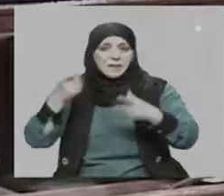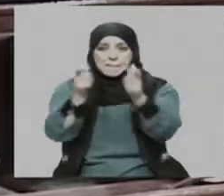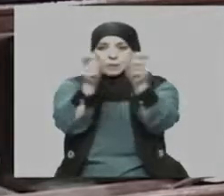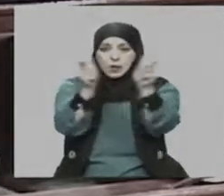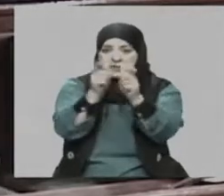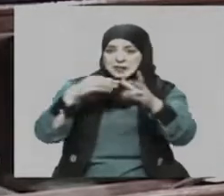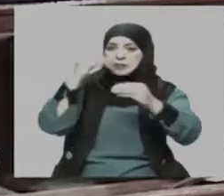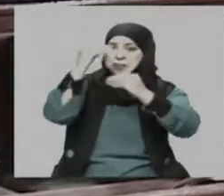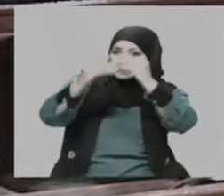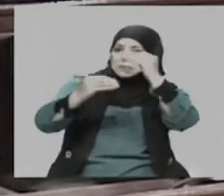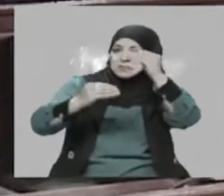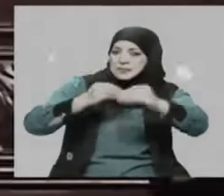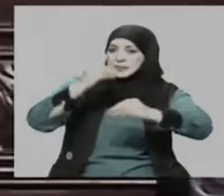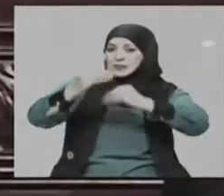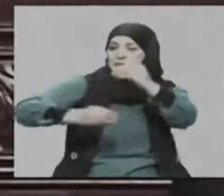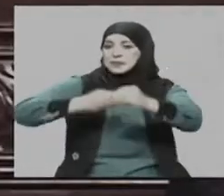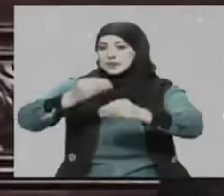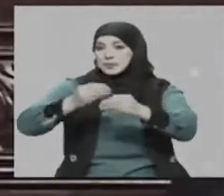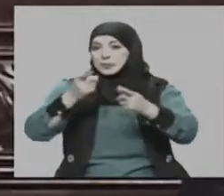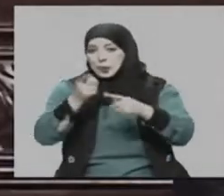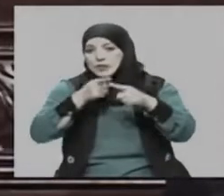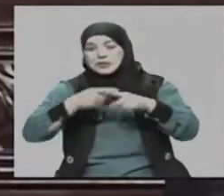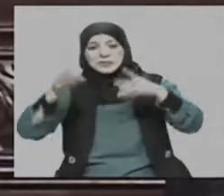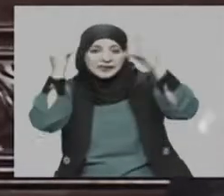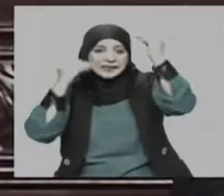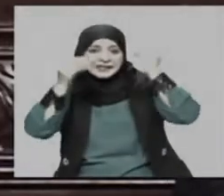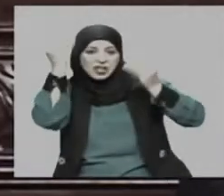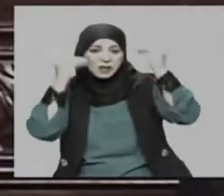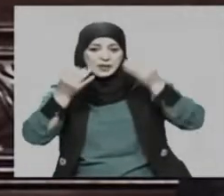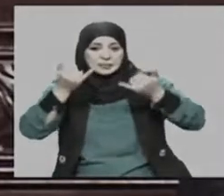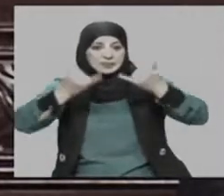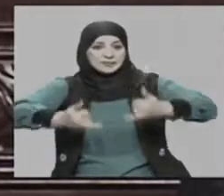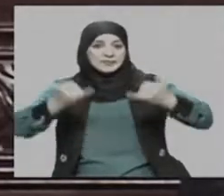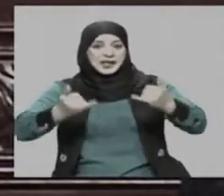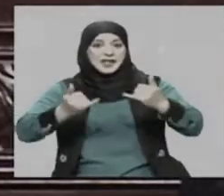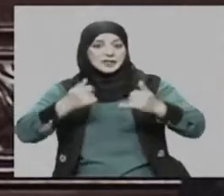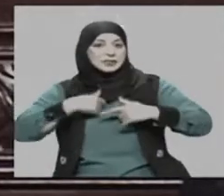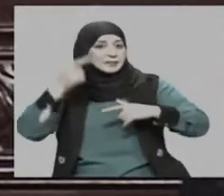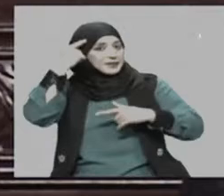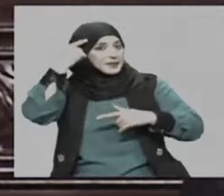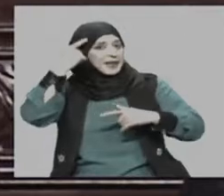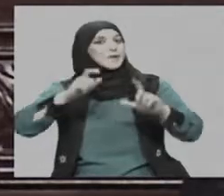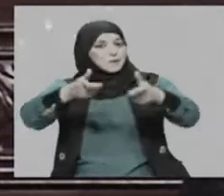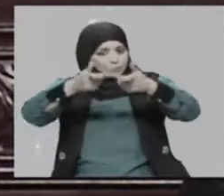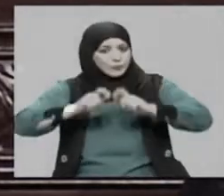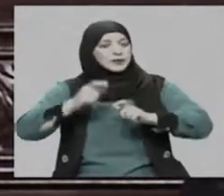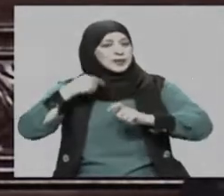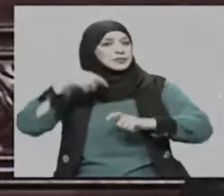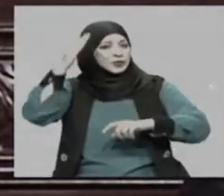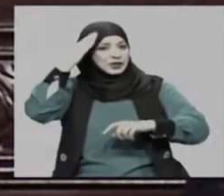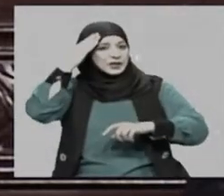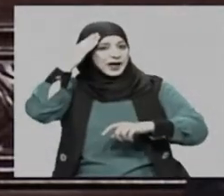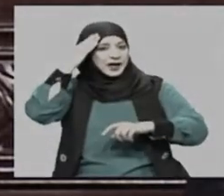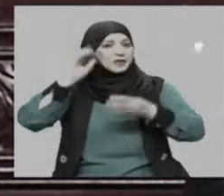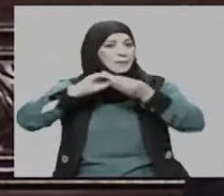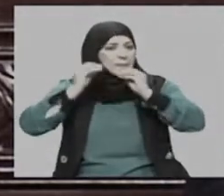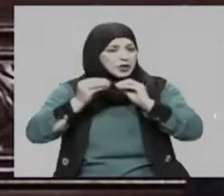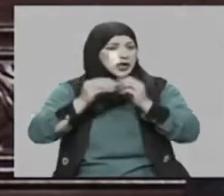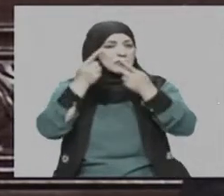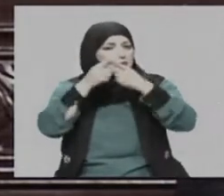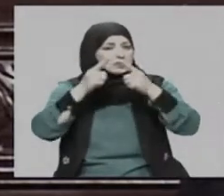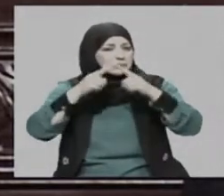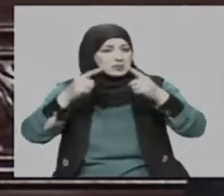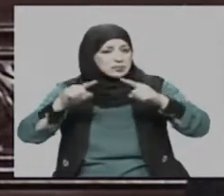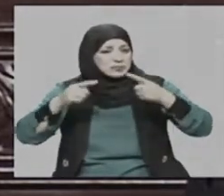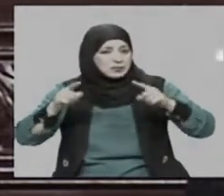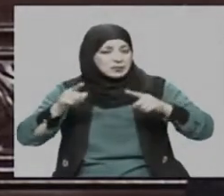وتو نحكيو التجربه هذه اللي هي كانت لي فرصه باش تعرفت على المشاكل نتاع لي بي ام او